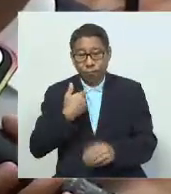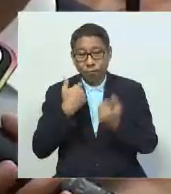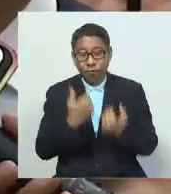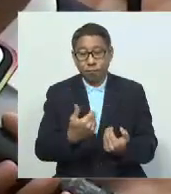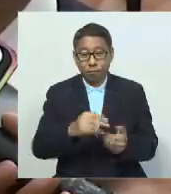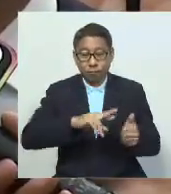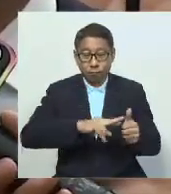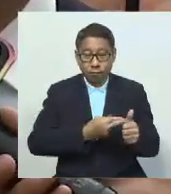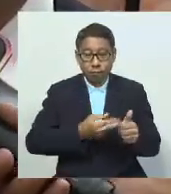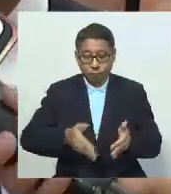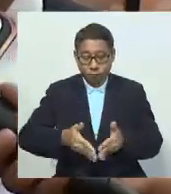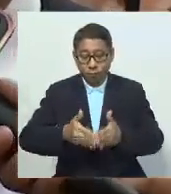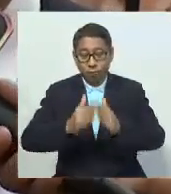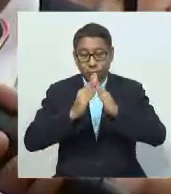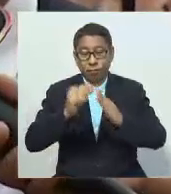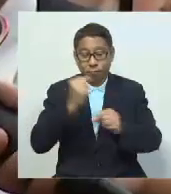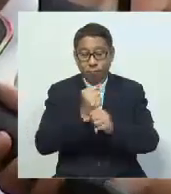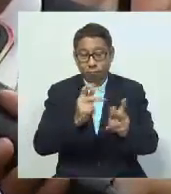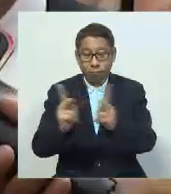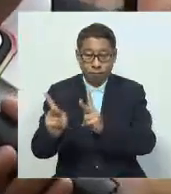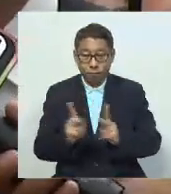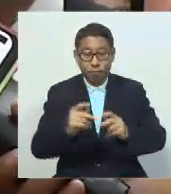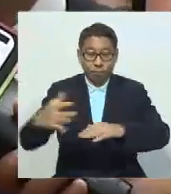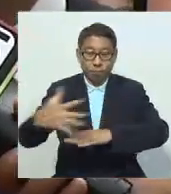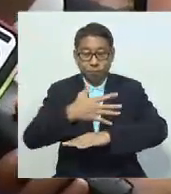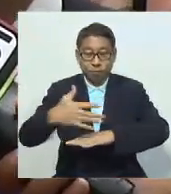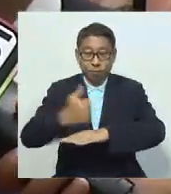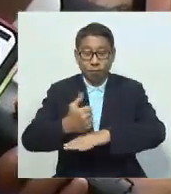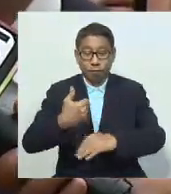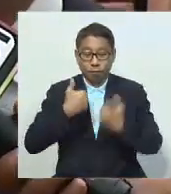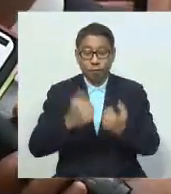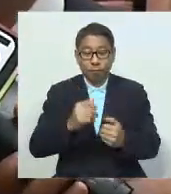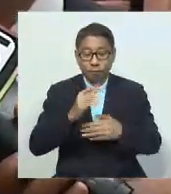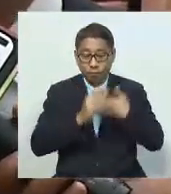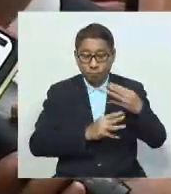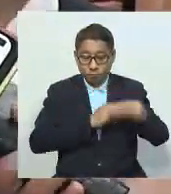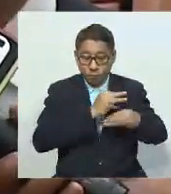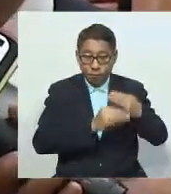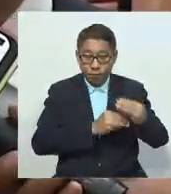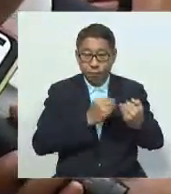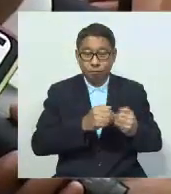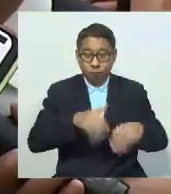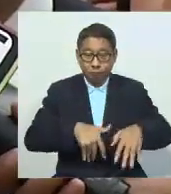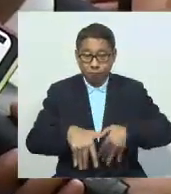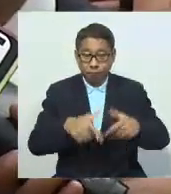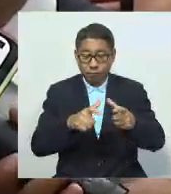ริ่มก่อร่างสร้างตัวแล้วก็เริ่มทำกิจกรรมทางการเมืองแต่ก็ได้รับความเมตตาจากพี่น้องประชาชนจำนวนม